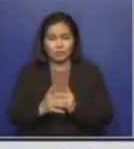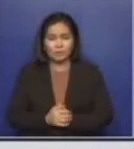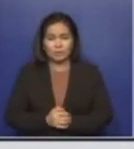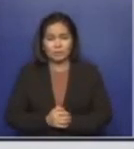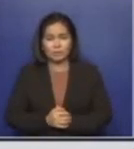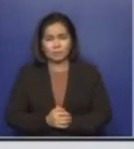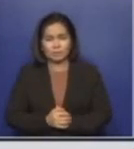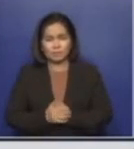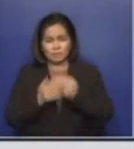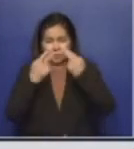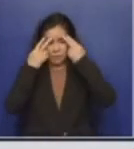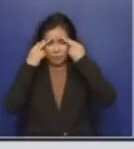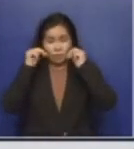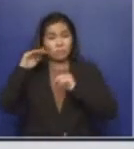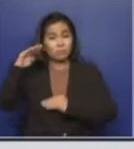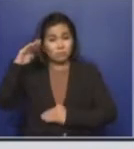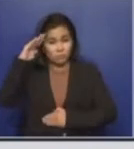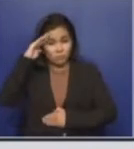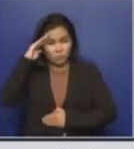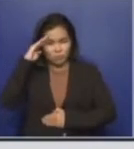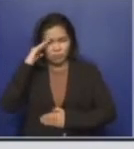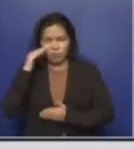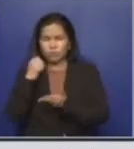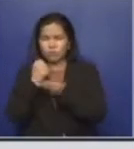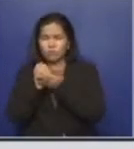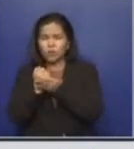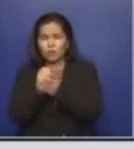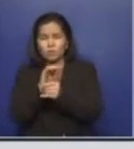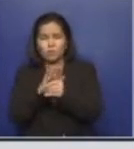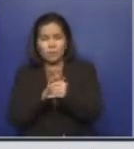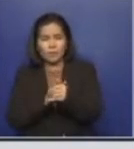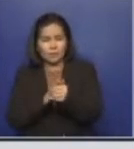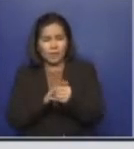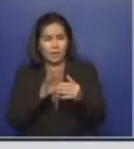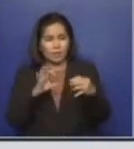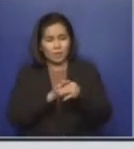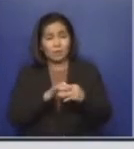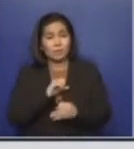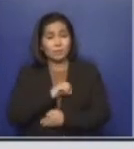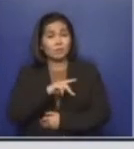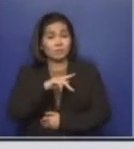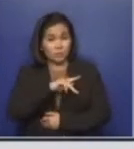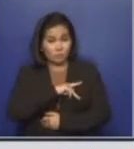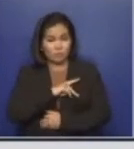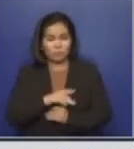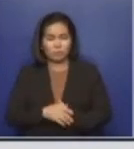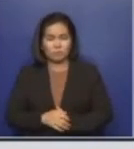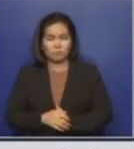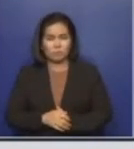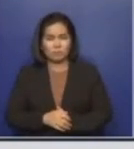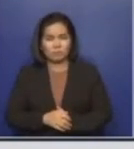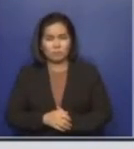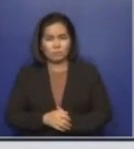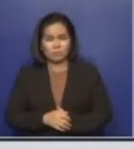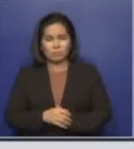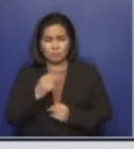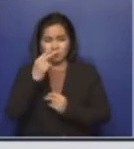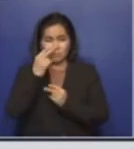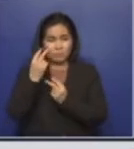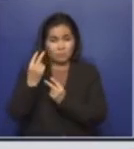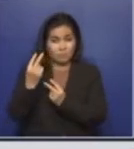ท่านประยุทธ์จันทร์โอชาเมตตาหน่อยทางด้านพุทธศาสนาซึ่งผมเองต้องย้อนกลับม